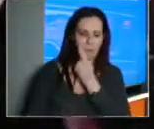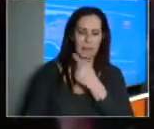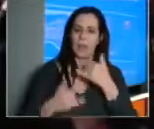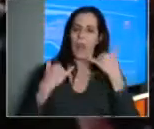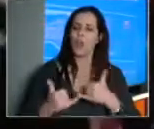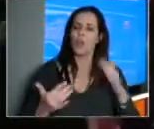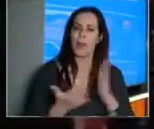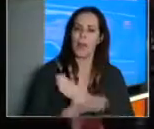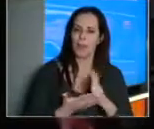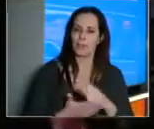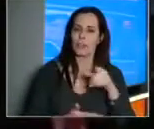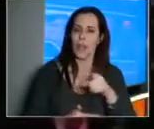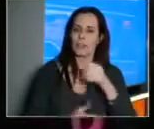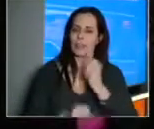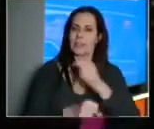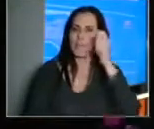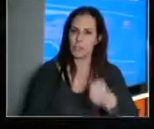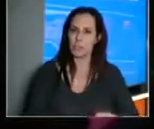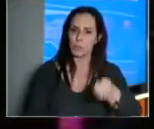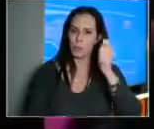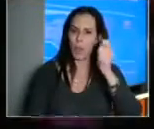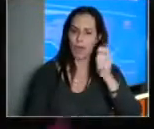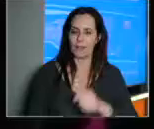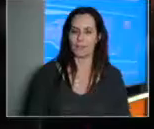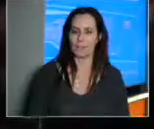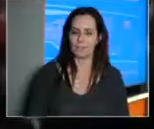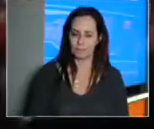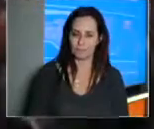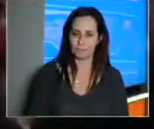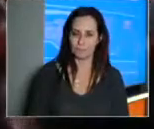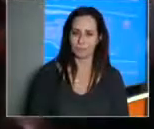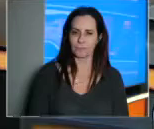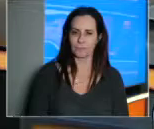היום החלטתי שאתה תשים מסורה בתל